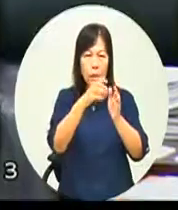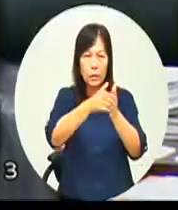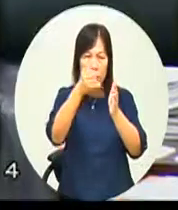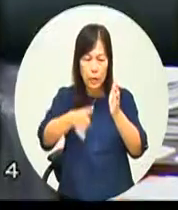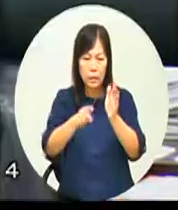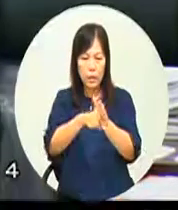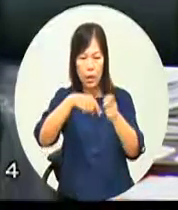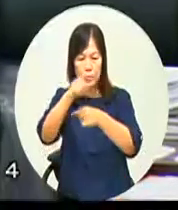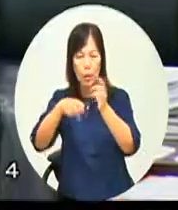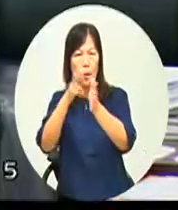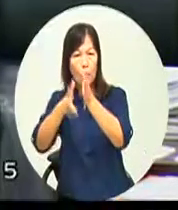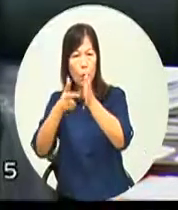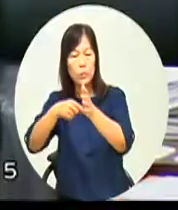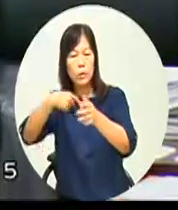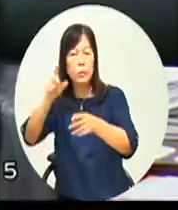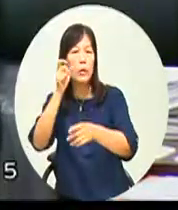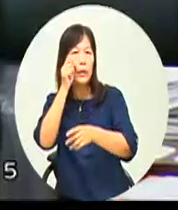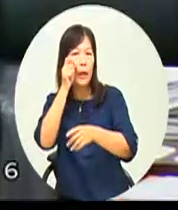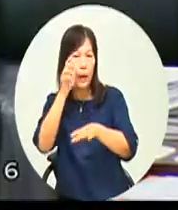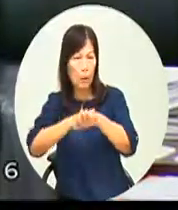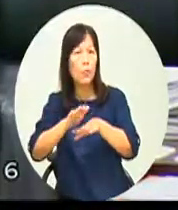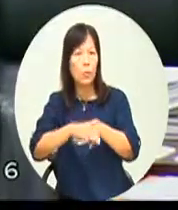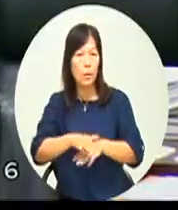车往北去台南啊。